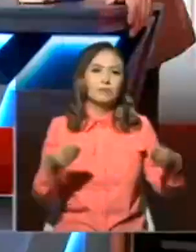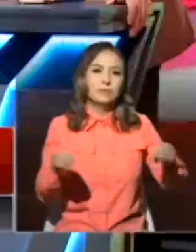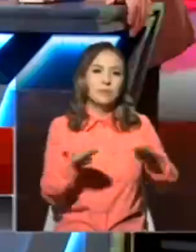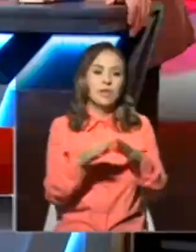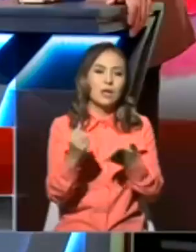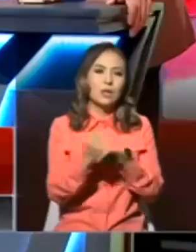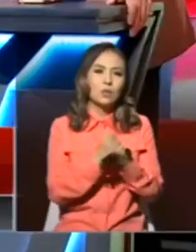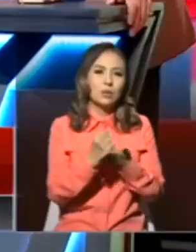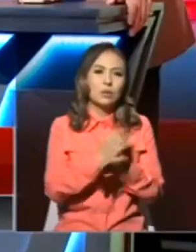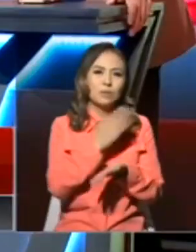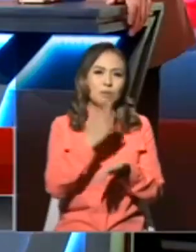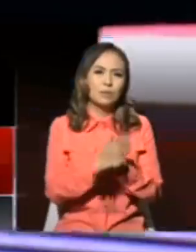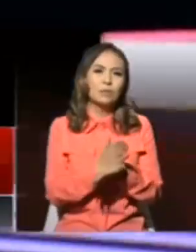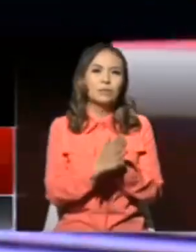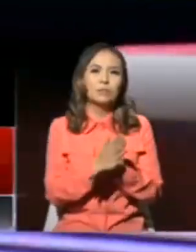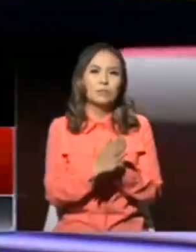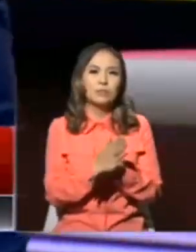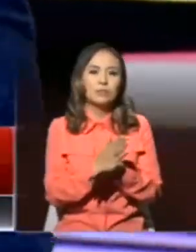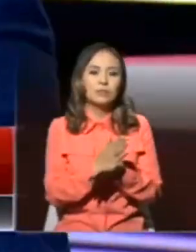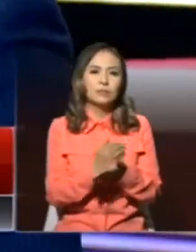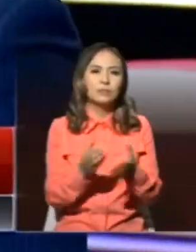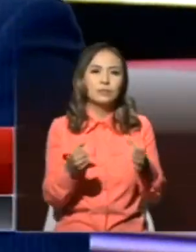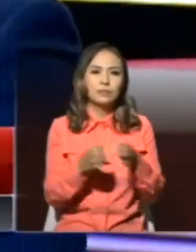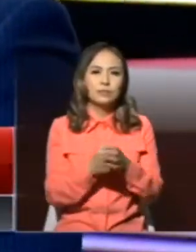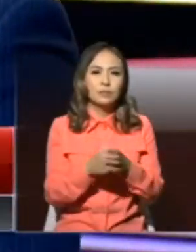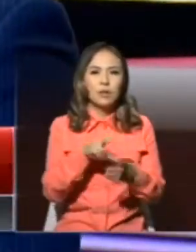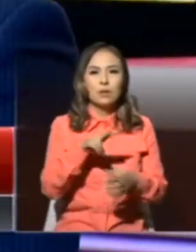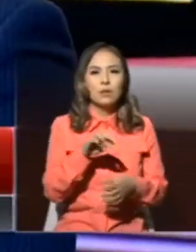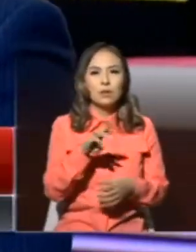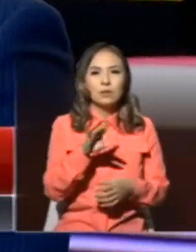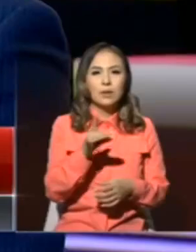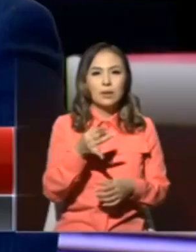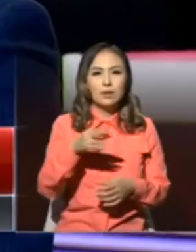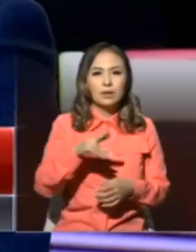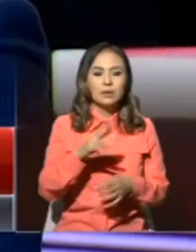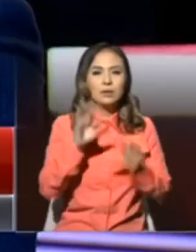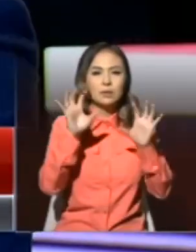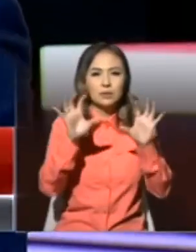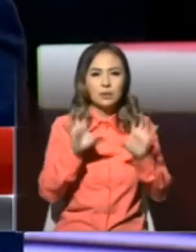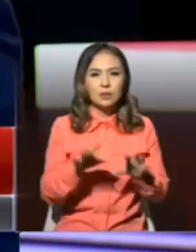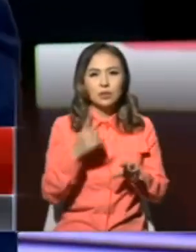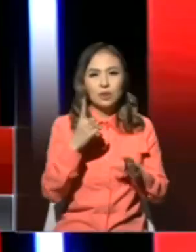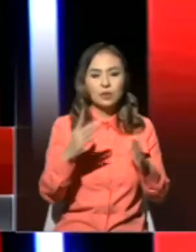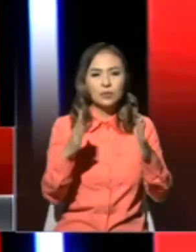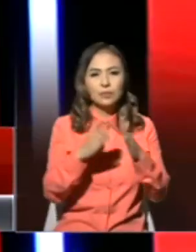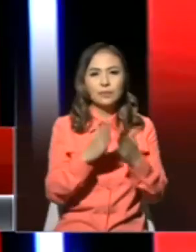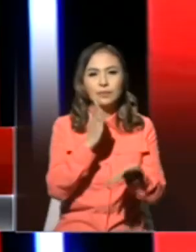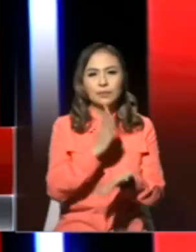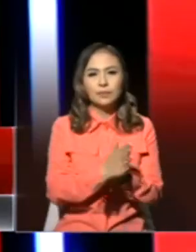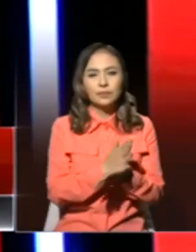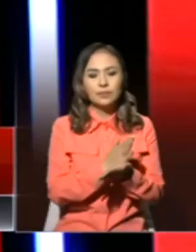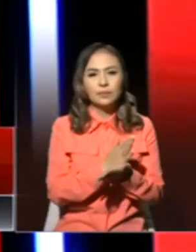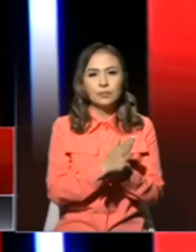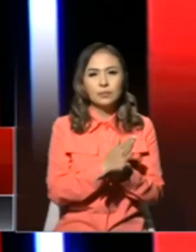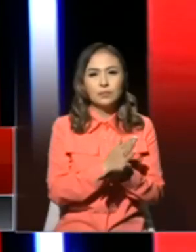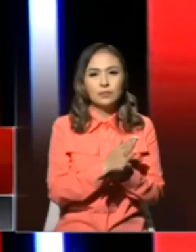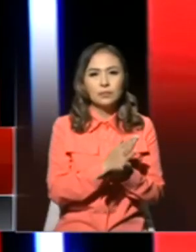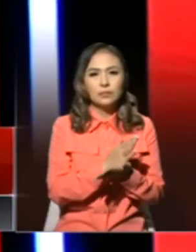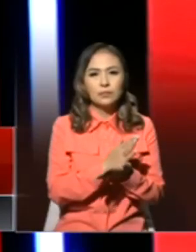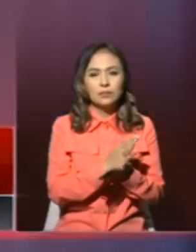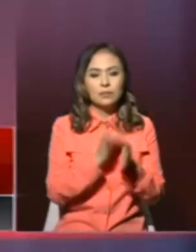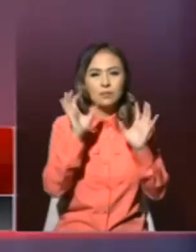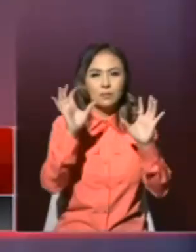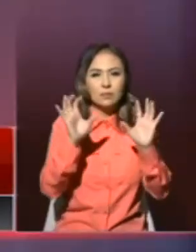ресурстарыңыз бар, яғни. Иә. Енді елдегі лотерея ойнатуға лицензиясы бар жалғыз ұйым. Иә, заңсыз, жаңа өзім айтып отқан заңсыз